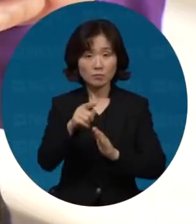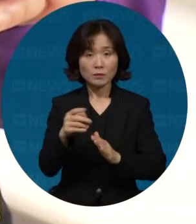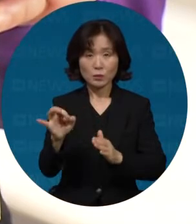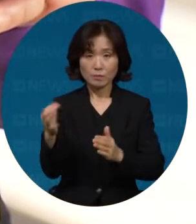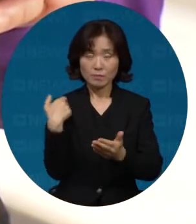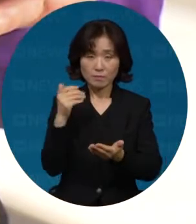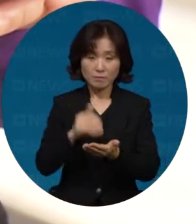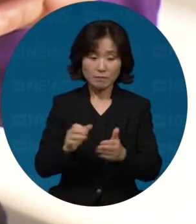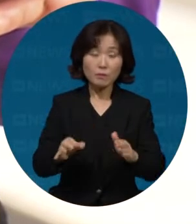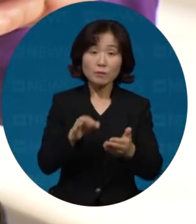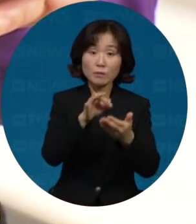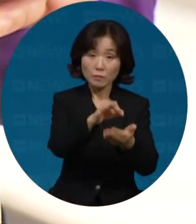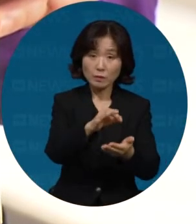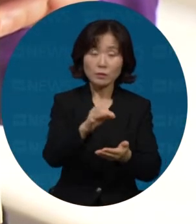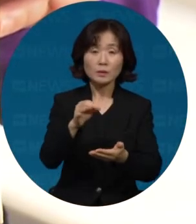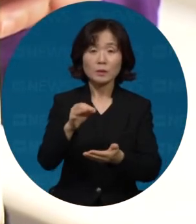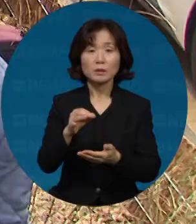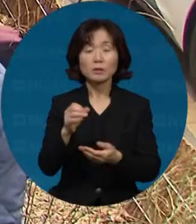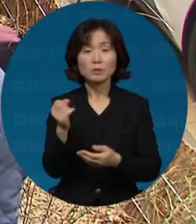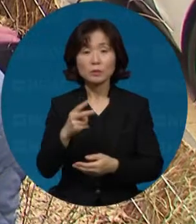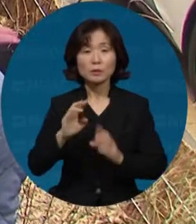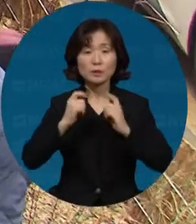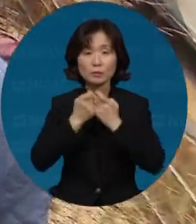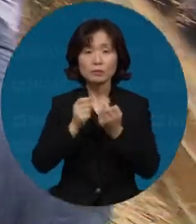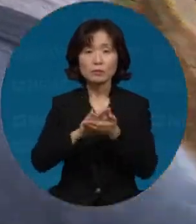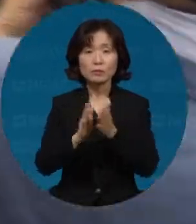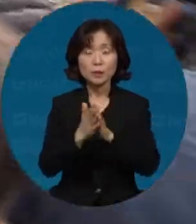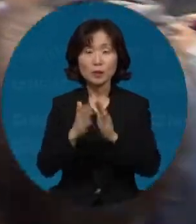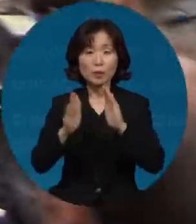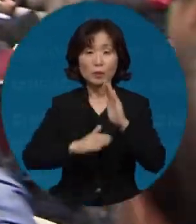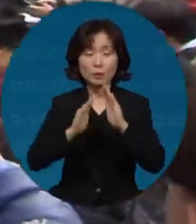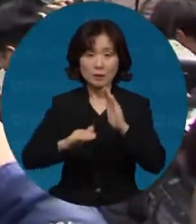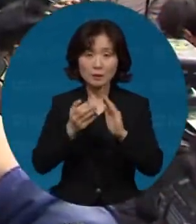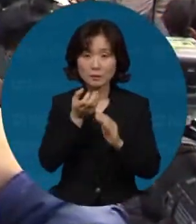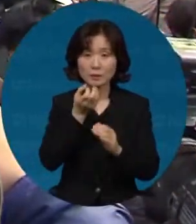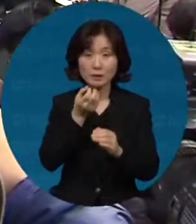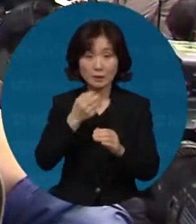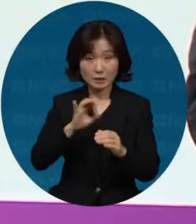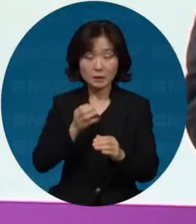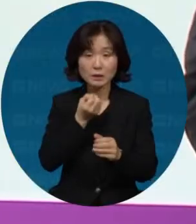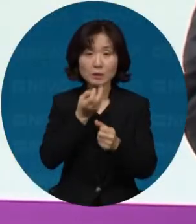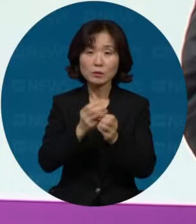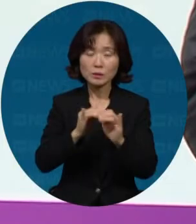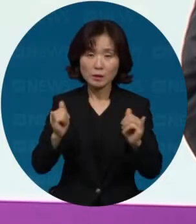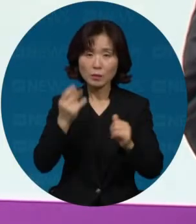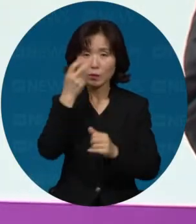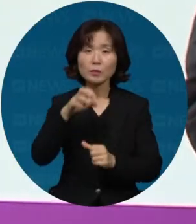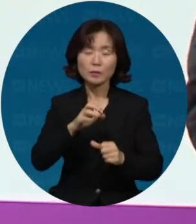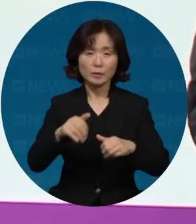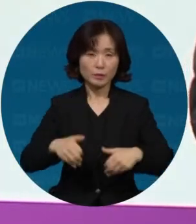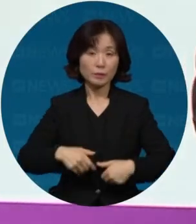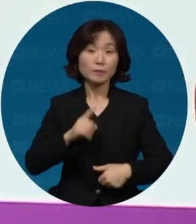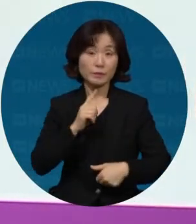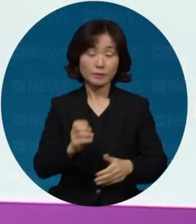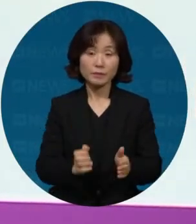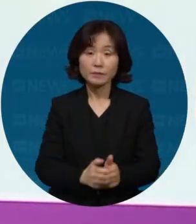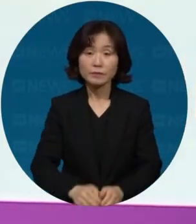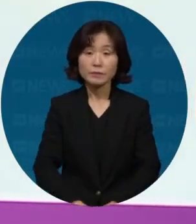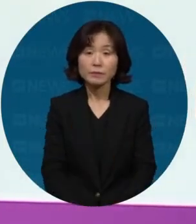조치와 함께 사립 유치원 의 공익제보자 에 대한 보호가 필요하다고 지적했습니다 ebs 요 서지석 입니다